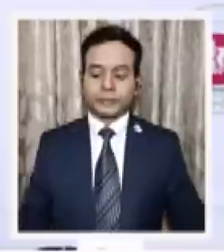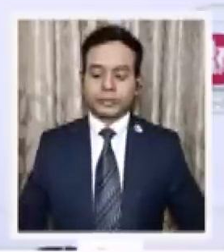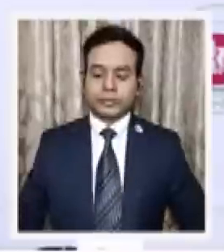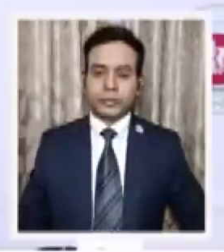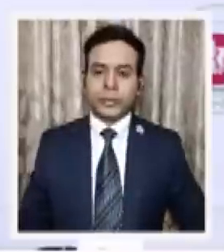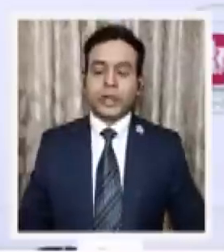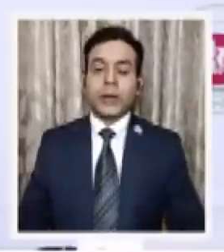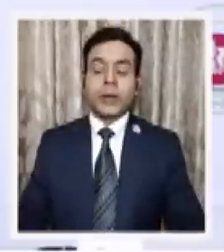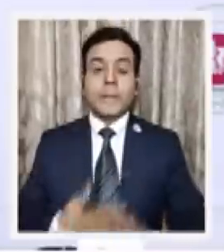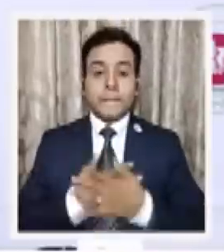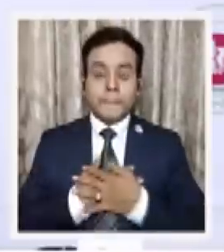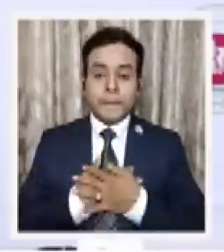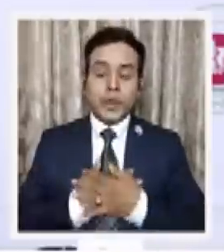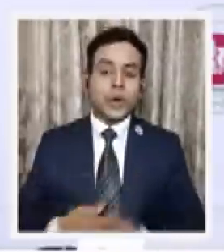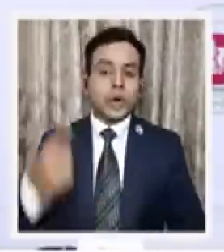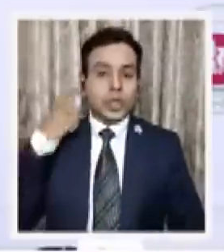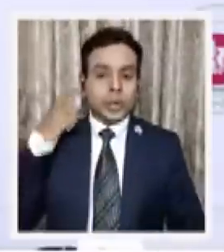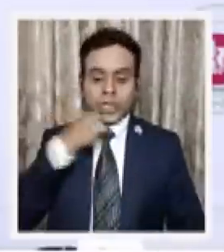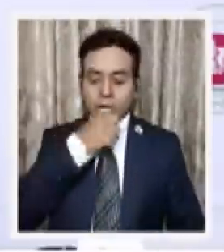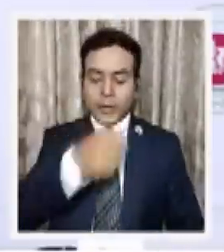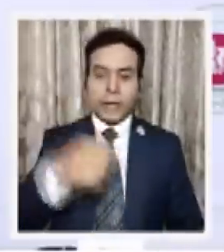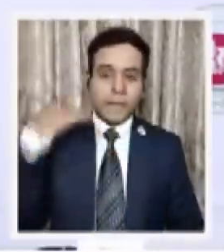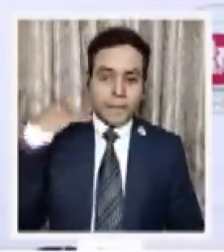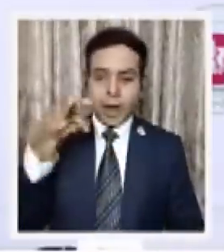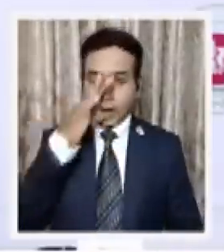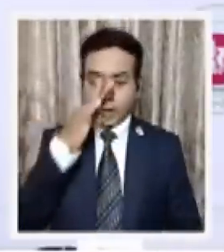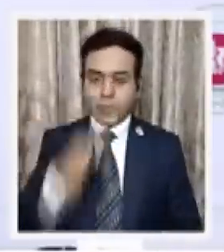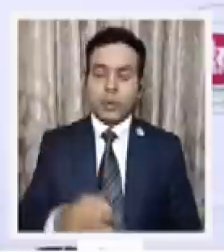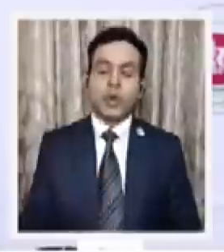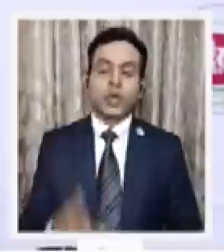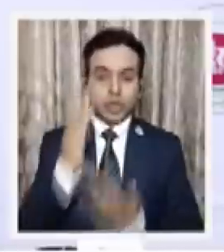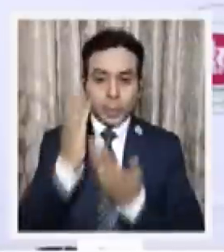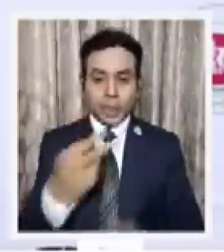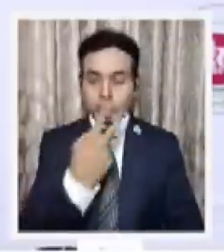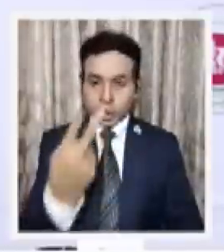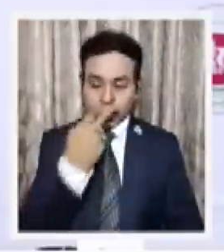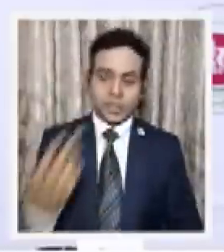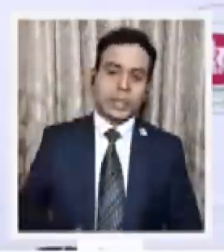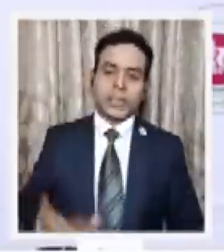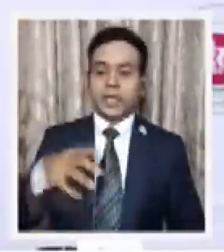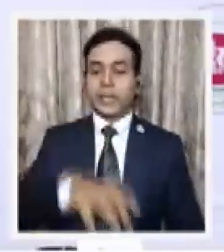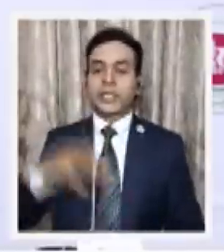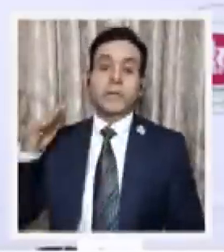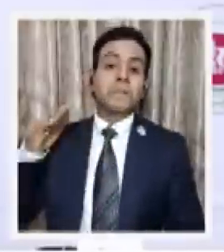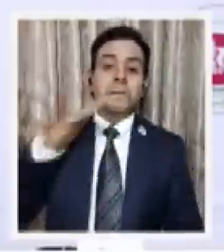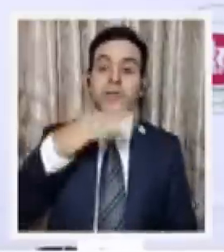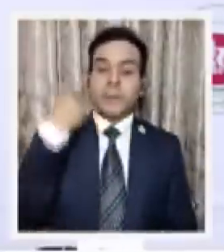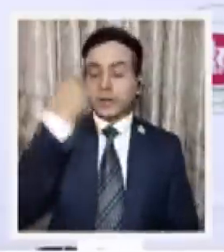প্রিয় সাংবাদিক ভাই ও বোনেরা, সম্মানিত দর্শক শ্রোতাবৃন্দ, দেশবাসী, প্রবাসী ভাই ও বোনেরা, আসসালামু আলাইকুম।